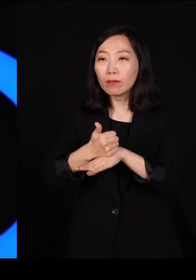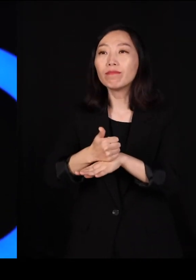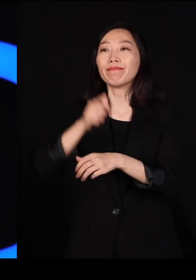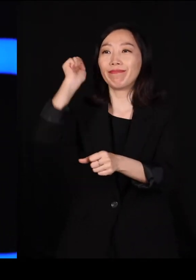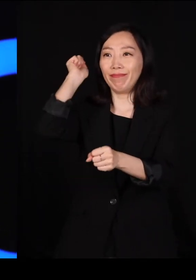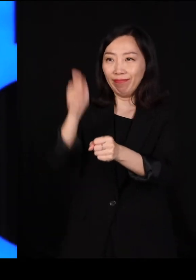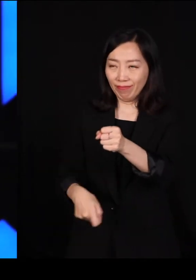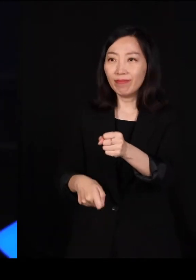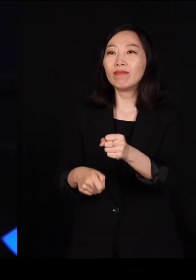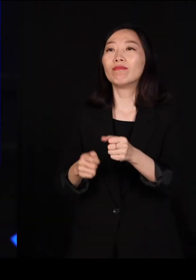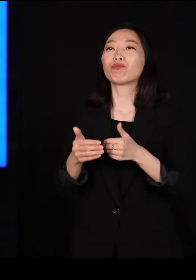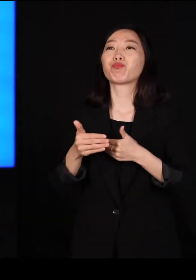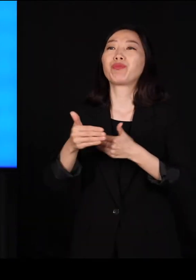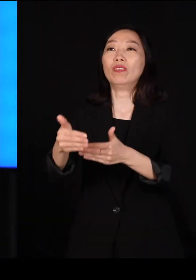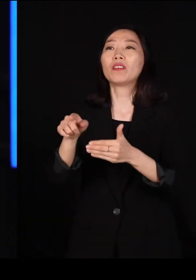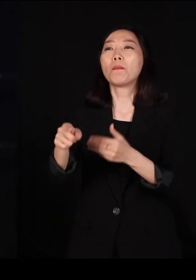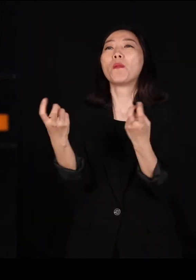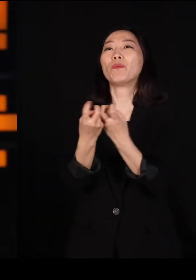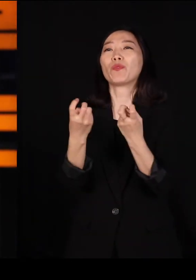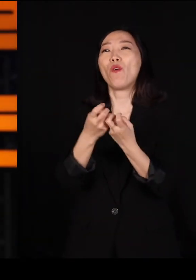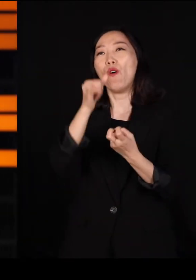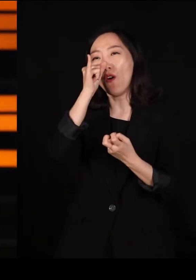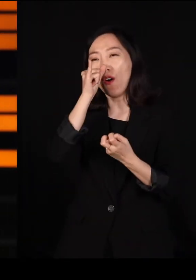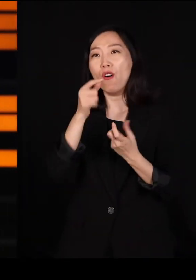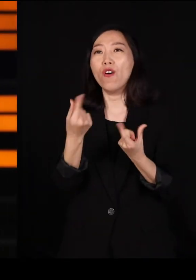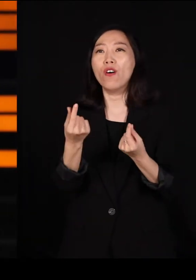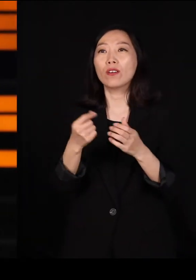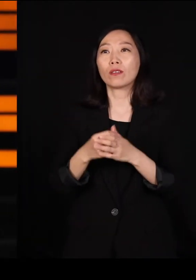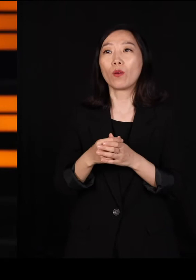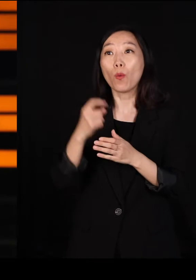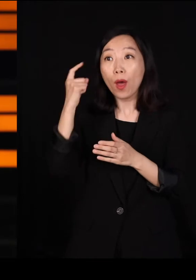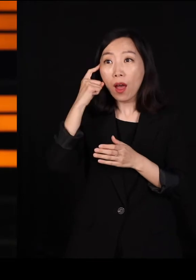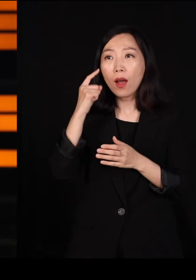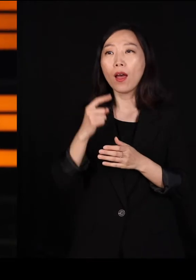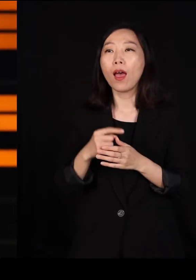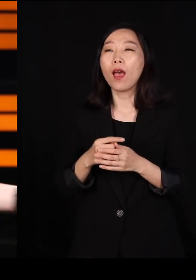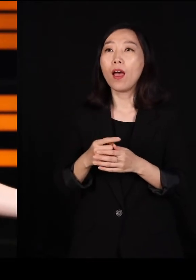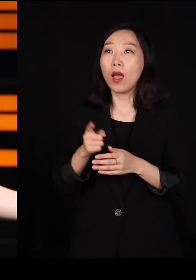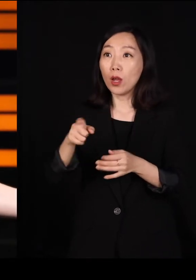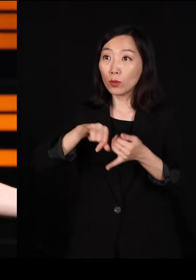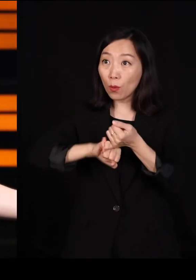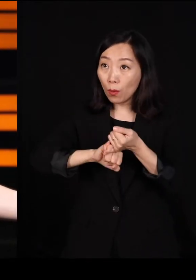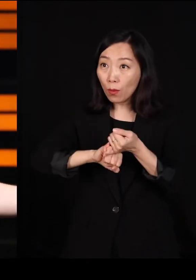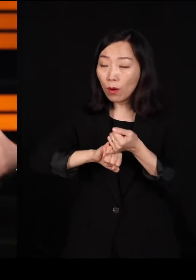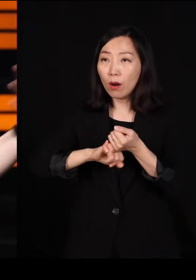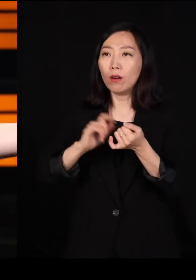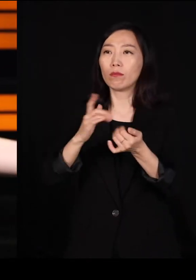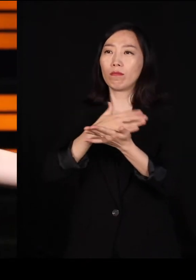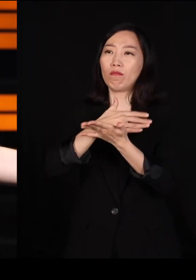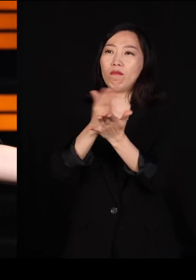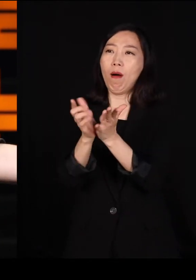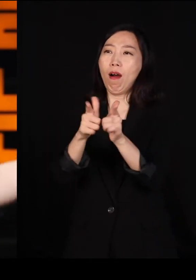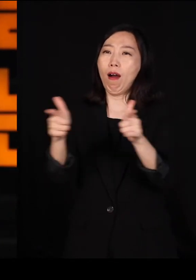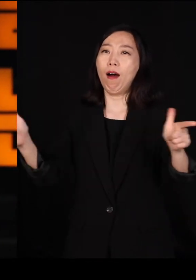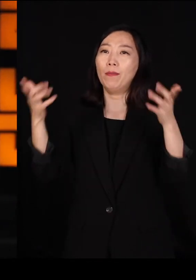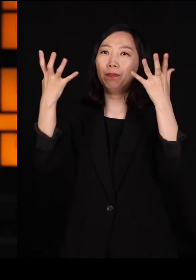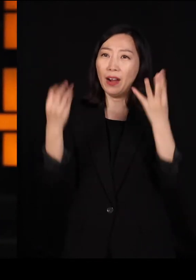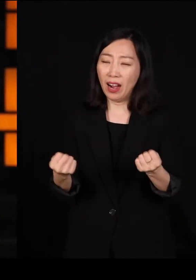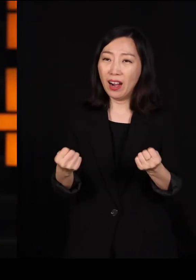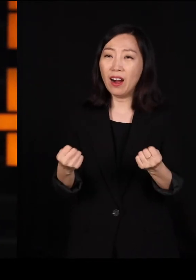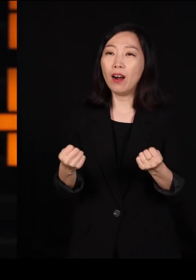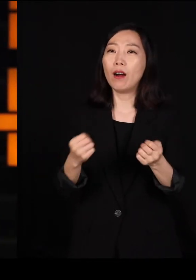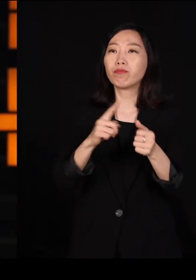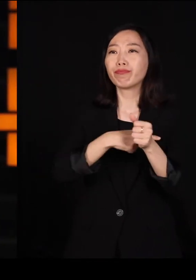것. 요런 접근법을 써요. 왜냐면 그렇게 해야만 엄청 다양해지고 변수가 많은 시장에서 살아남을